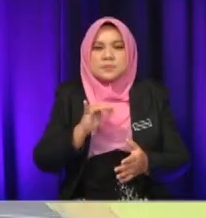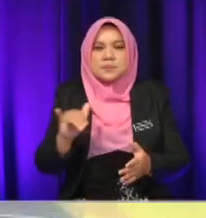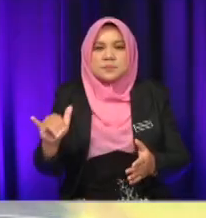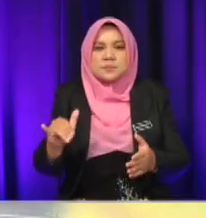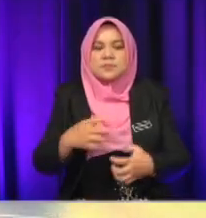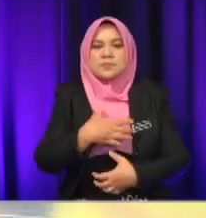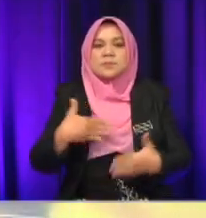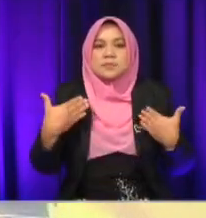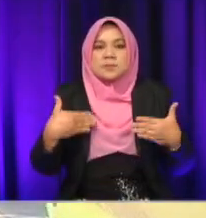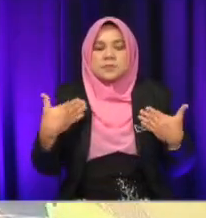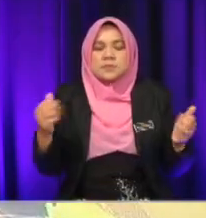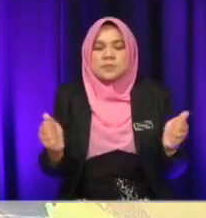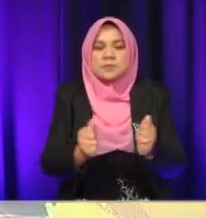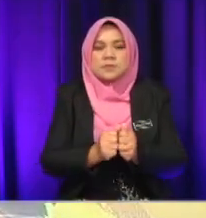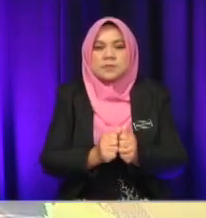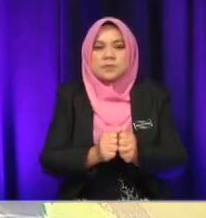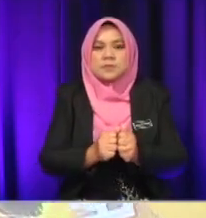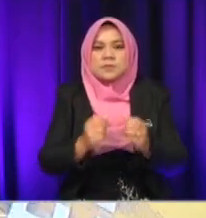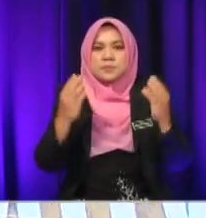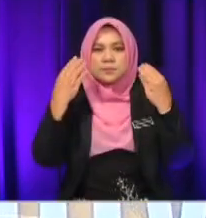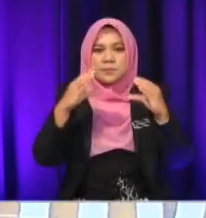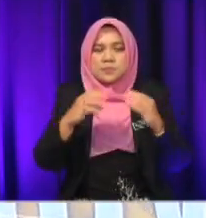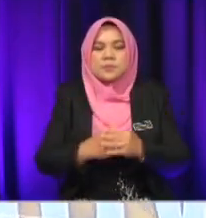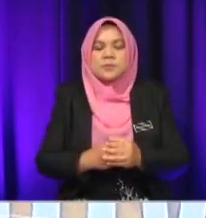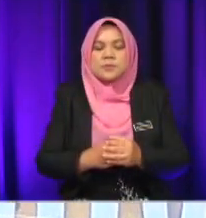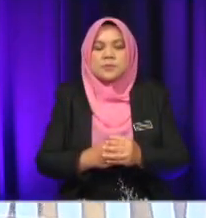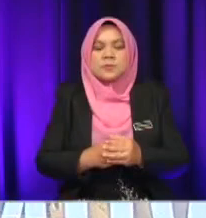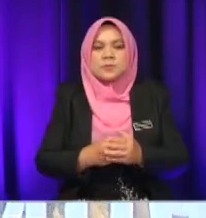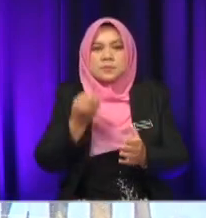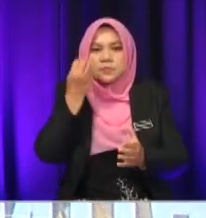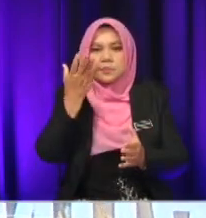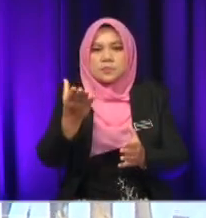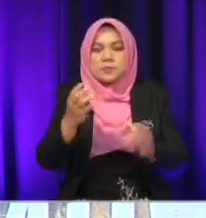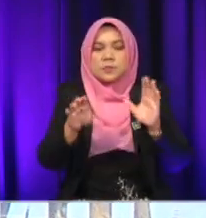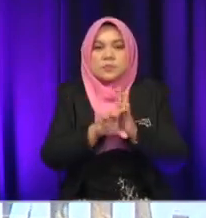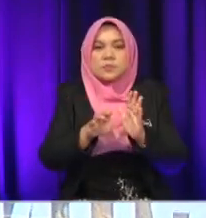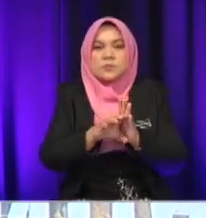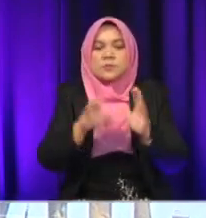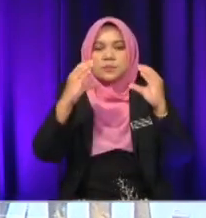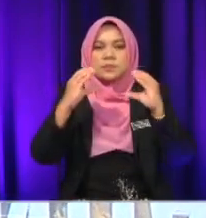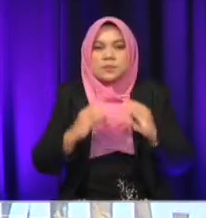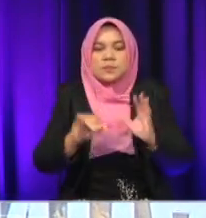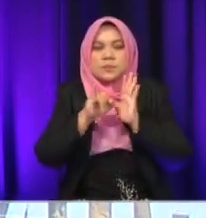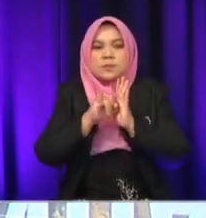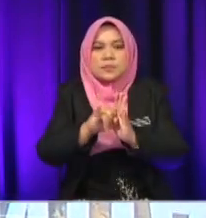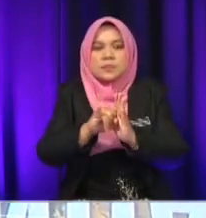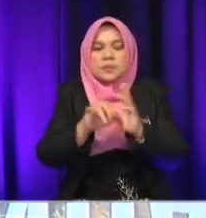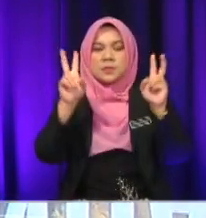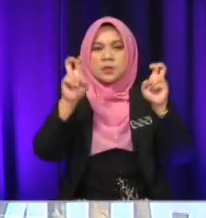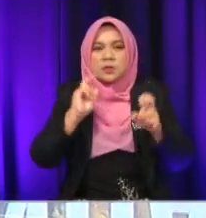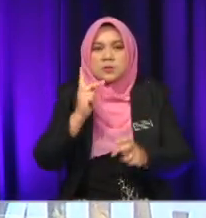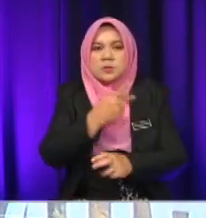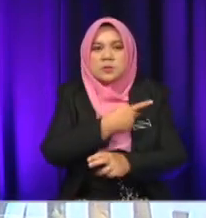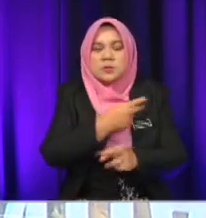teruja sangat belajar dengan cikgu sebab kita akan sebutkan dan nyatakan contoh-contoh cara-cara pengiklanan dan tajuk kita